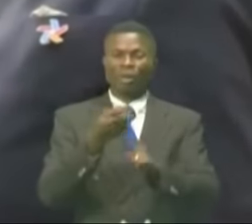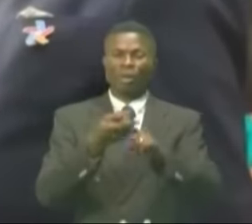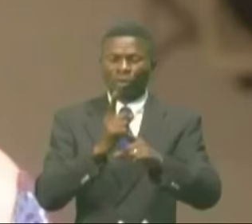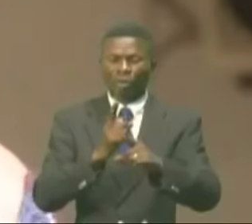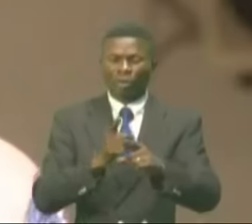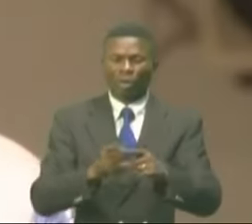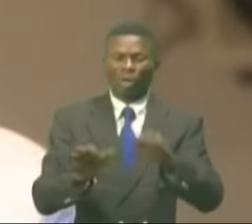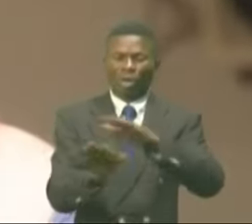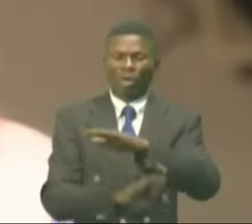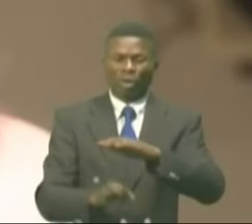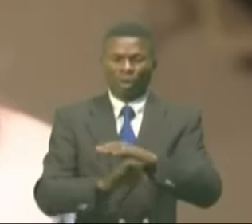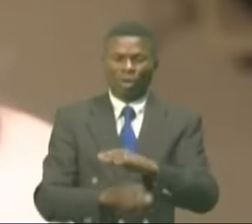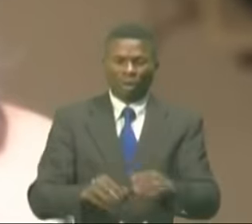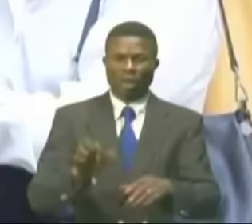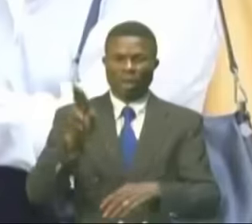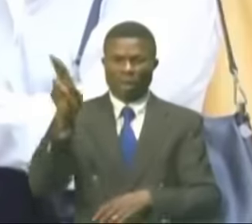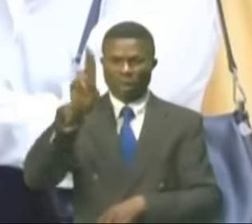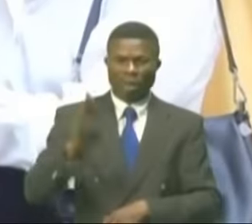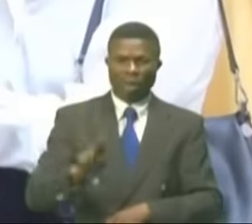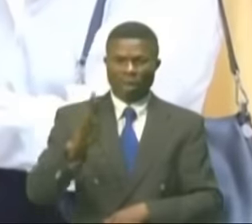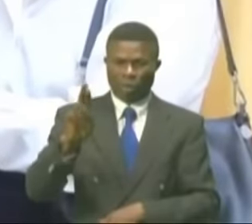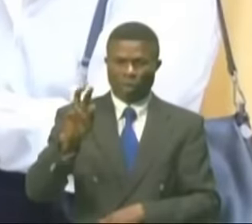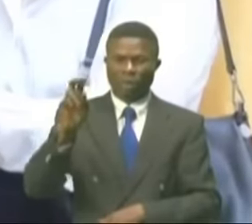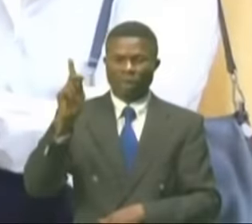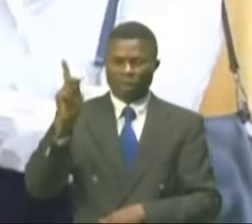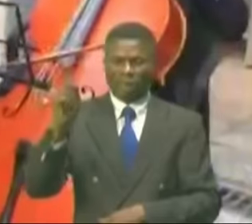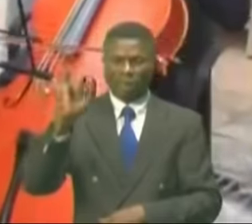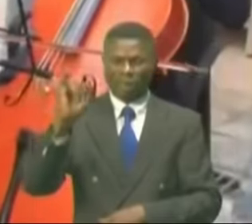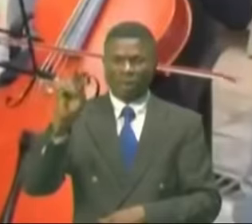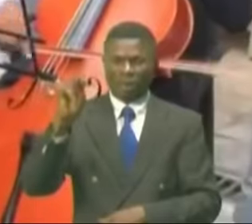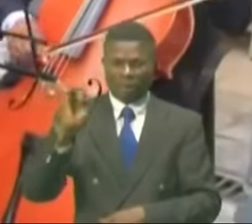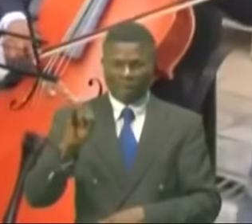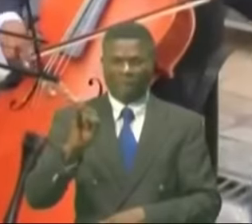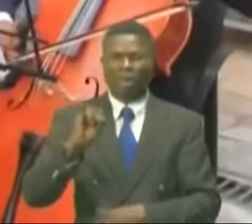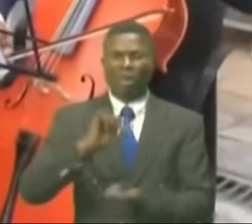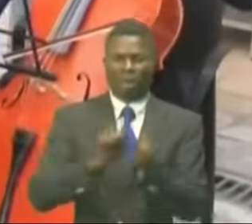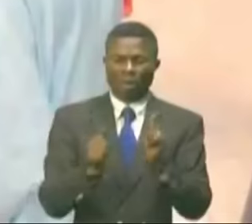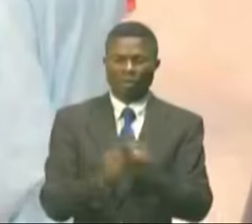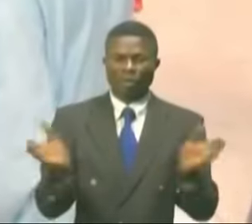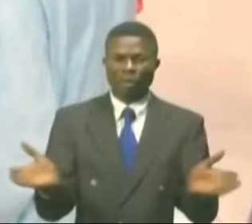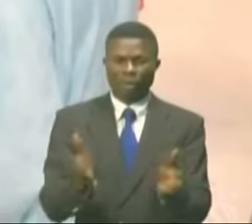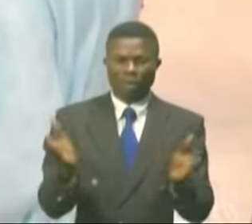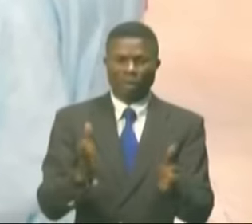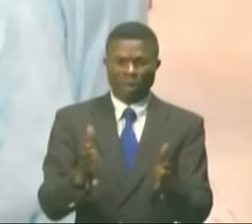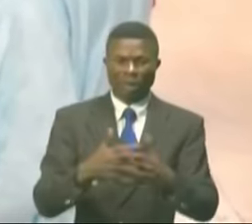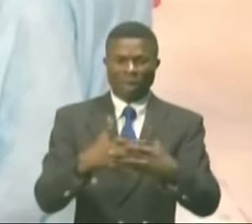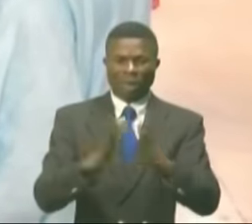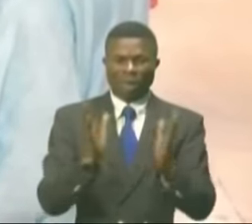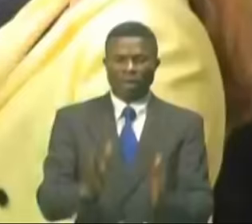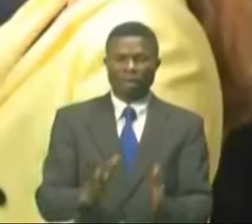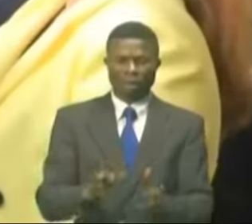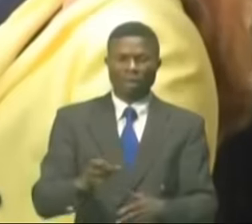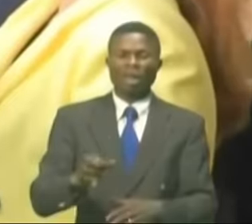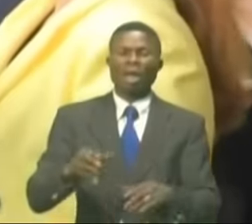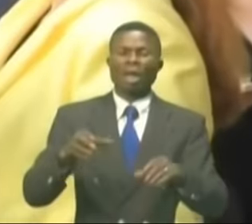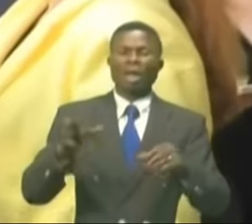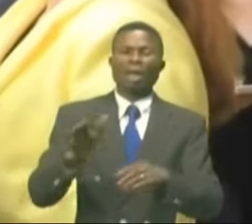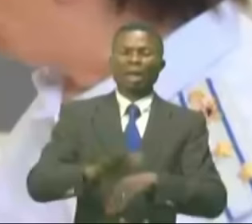la Fondation Russiki Mir, il sera aussi question de renforcer les partenariats